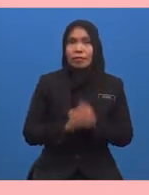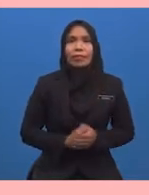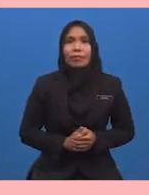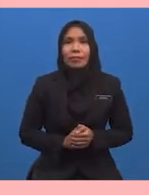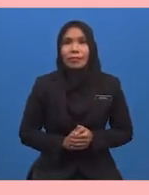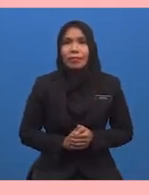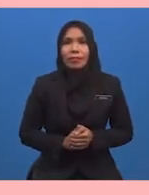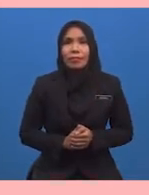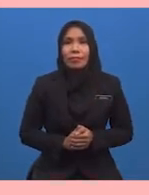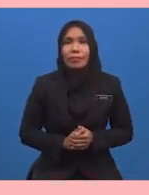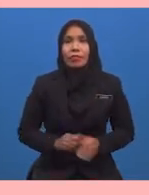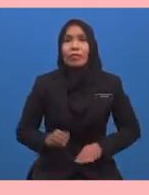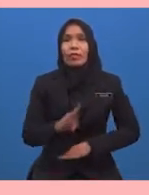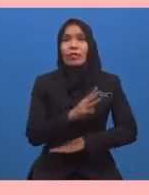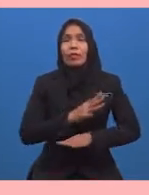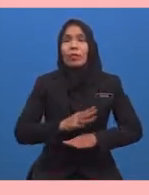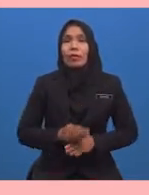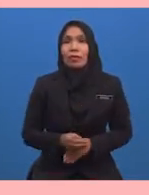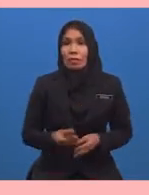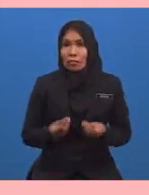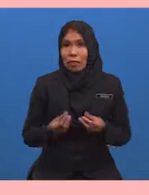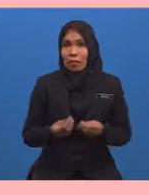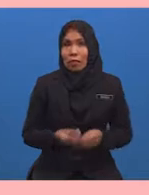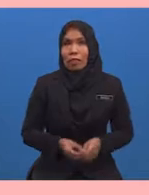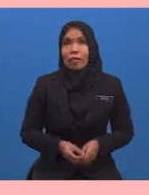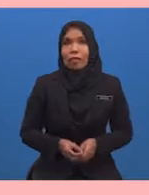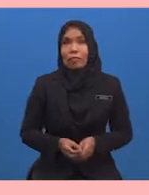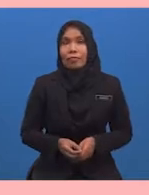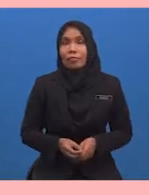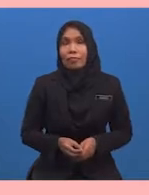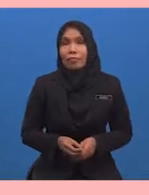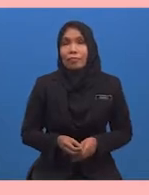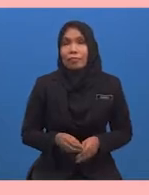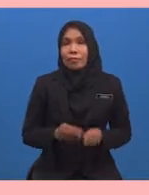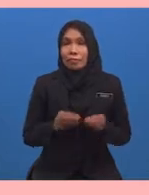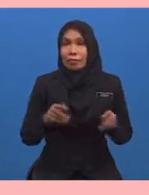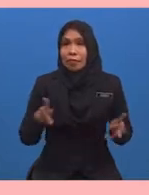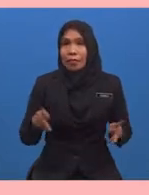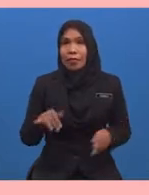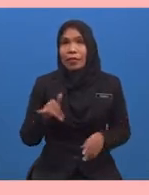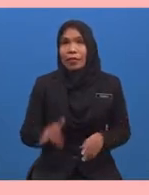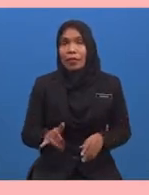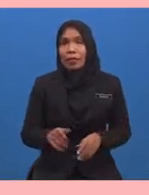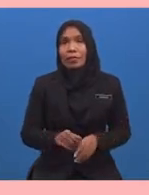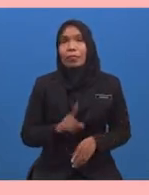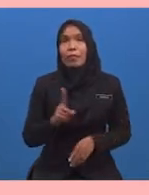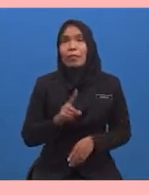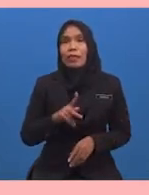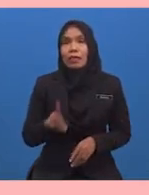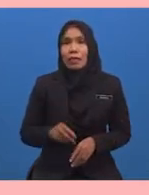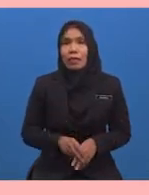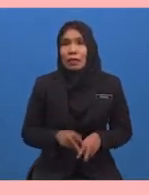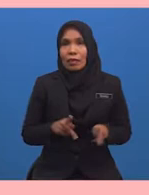Antara yang berikut, kawasan tanah pamah yang manakah penting untuk tanaman kelapa sawit dan nanas?